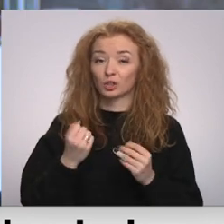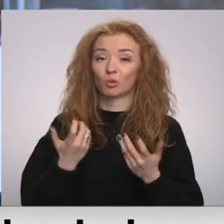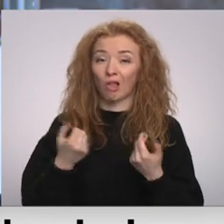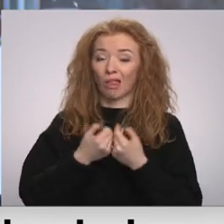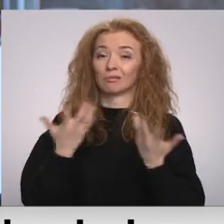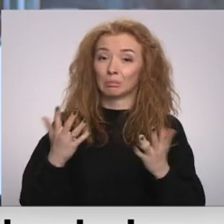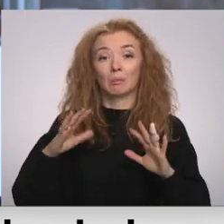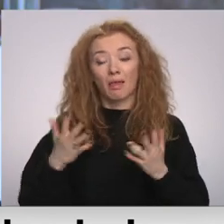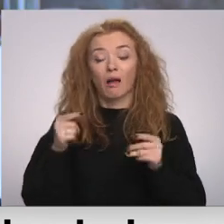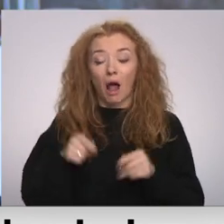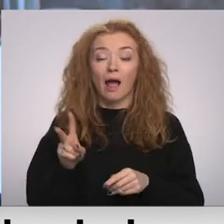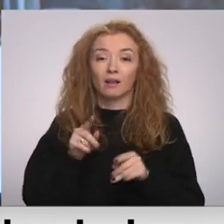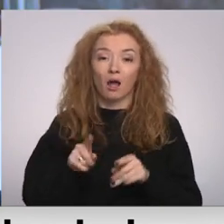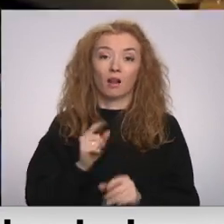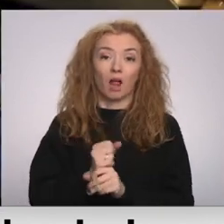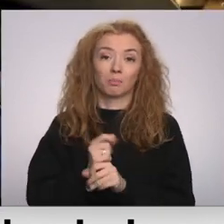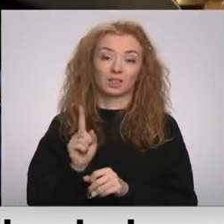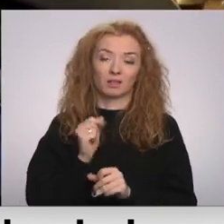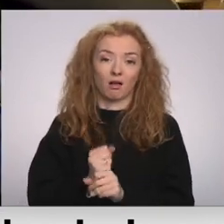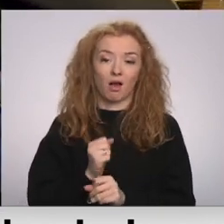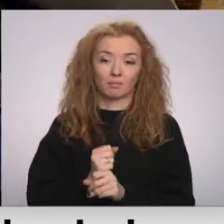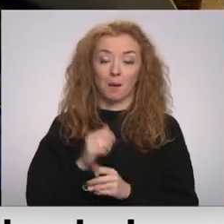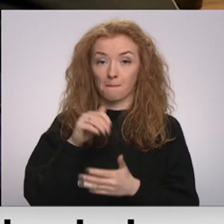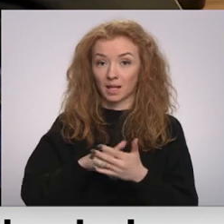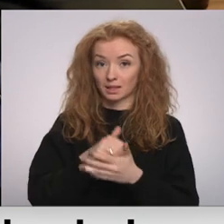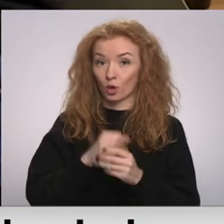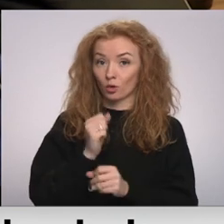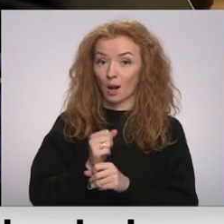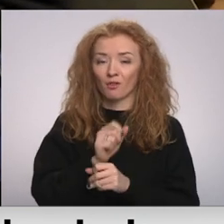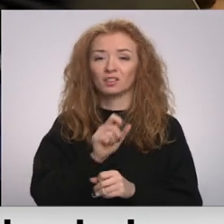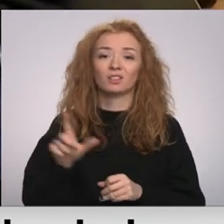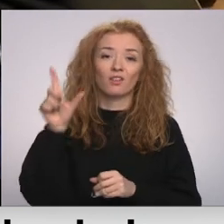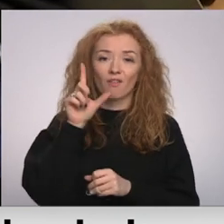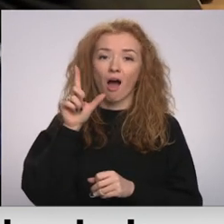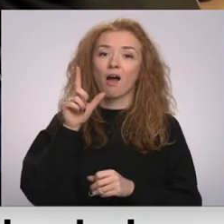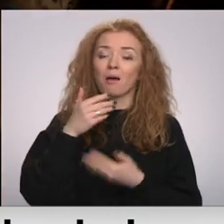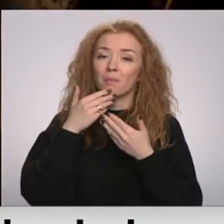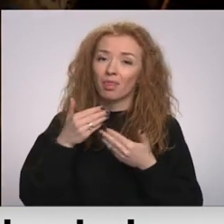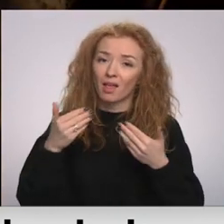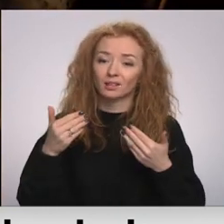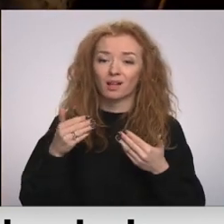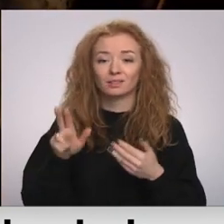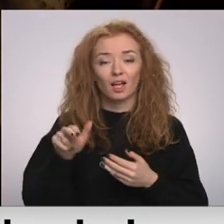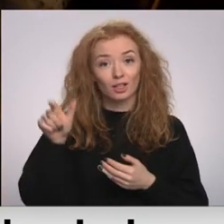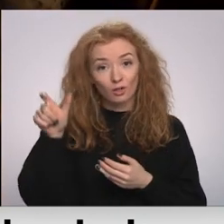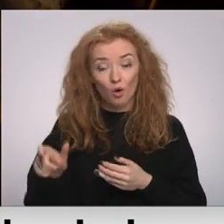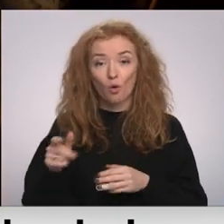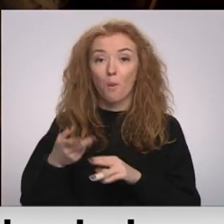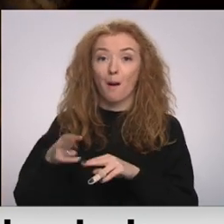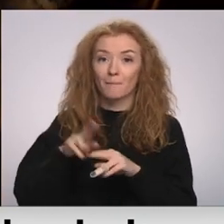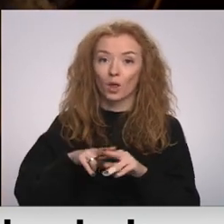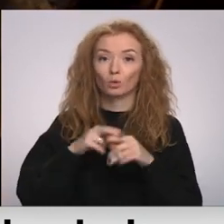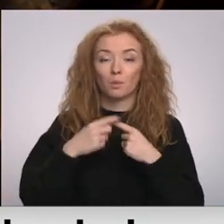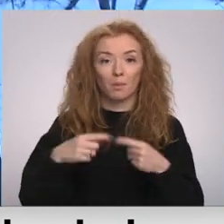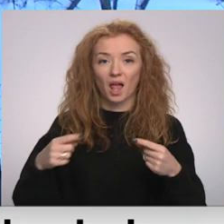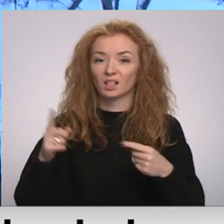kā ir, tā ir. Darbs palīk darbs. Pastnieku darbu visvairāk novērtē tieši vecākā paaudze. Šoreiz gan papildus preces klientiem